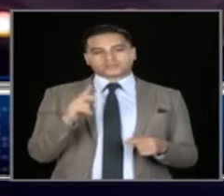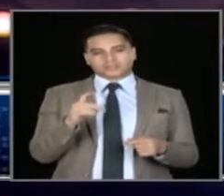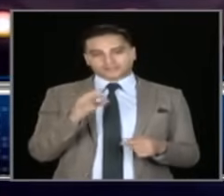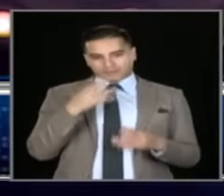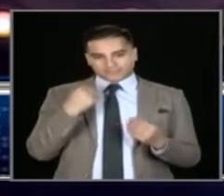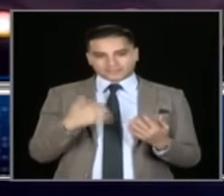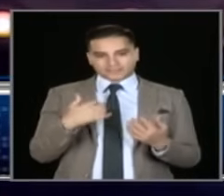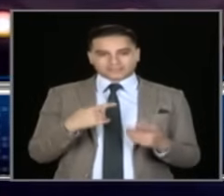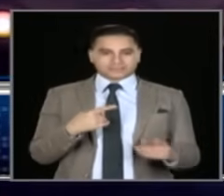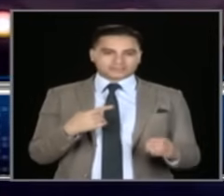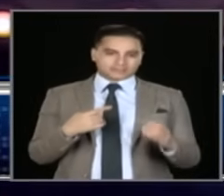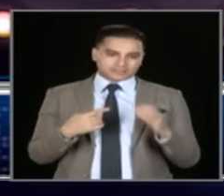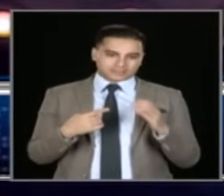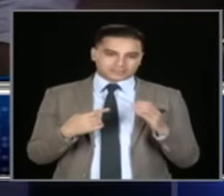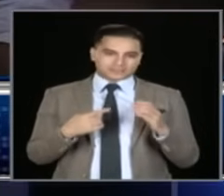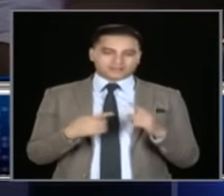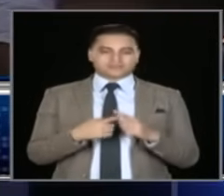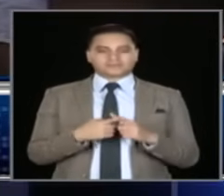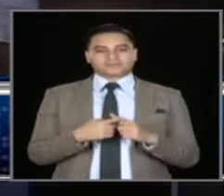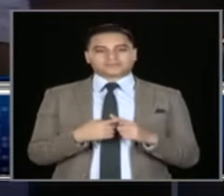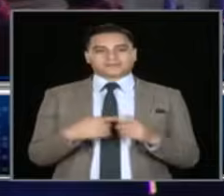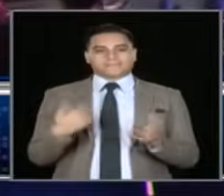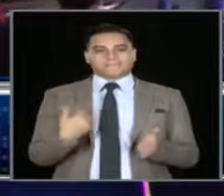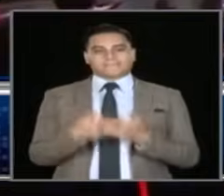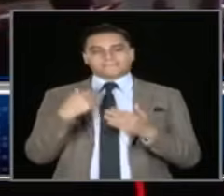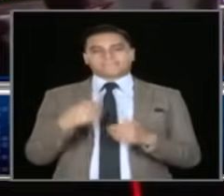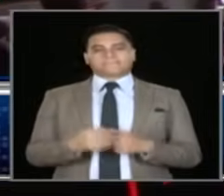المكسيك. المكسيك إجابة خاطئة.